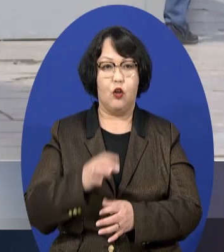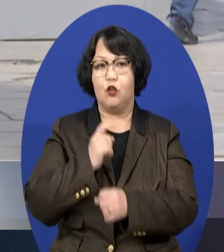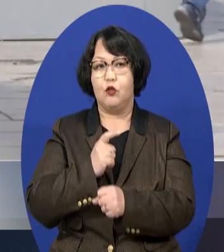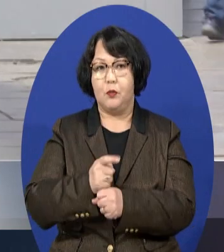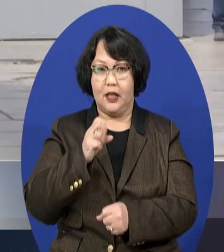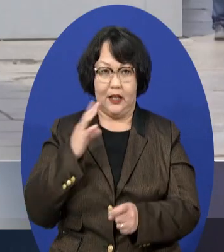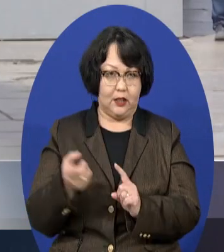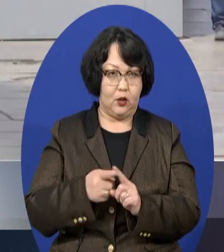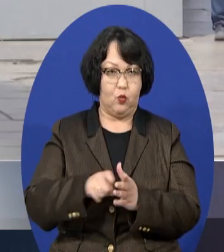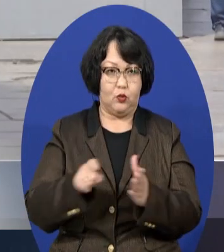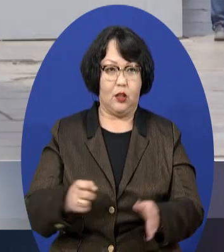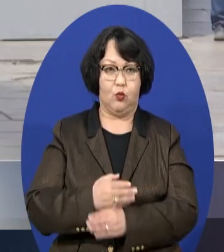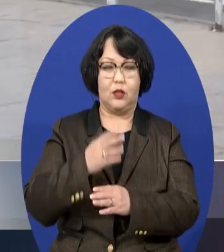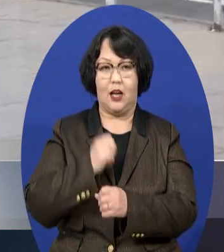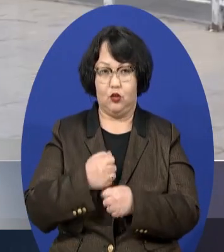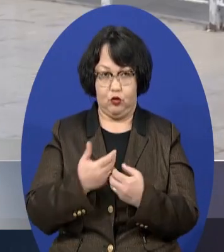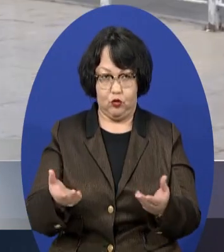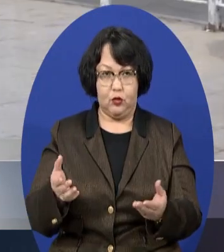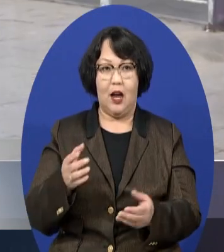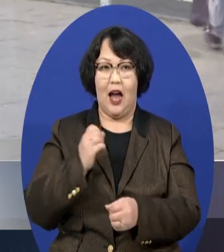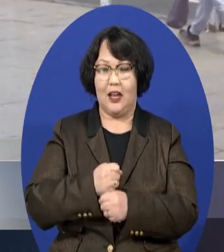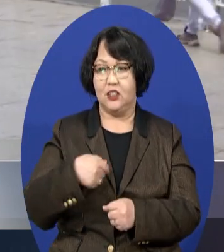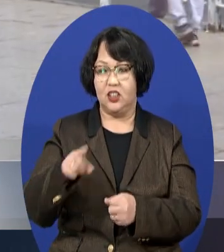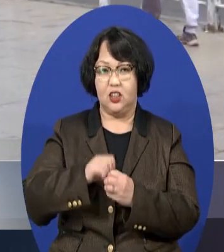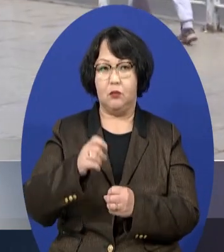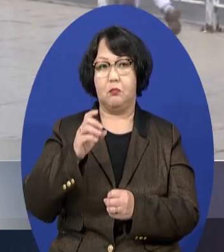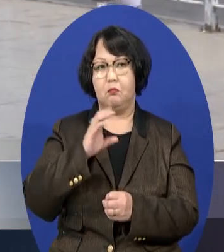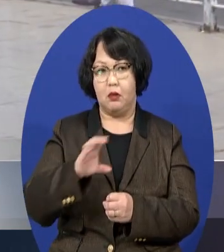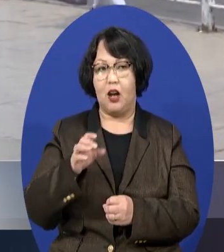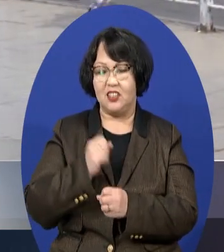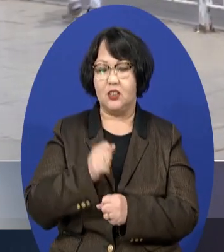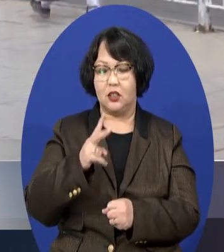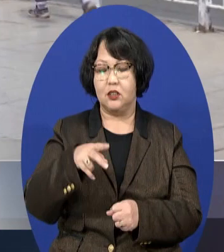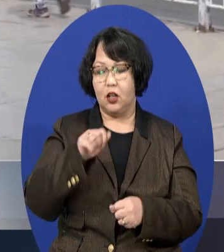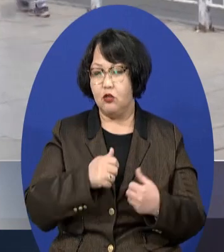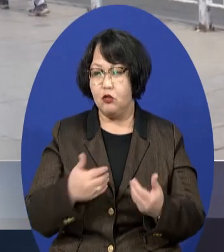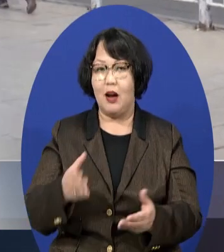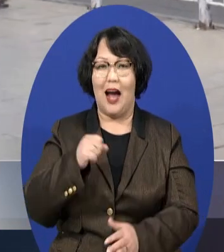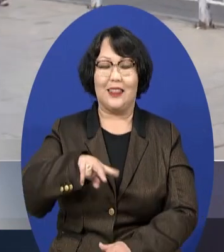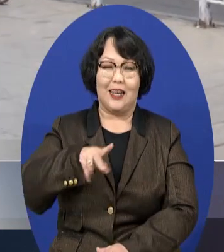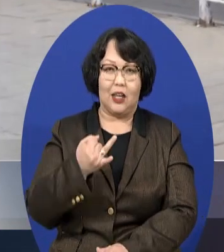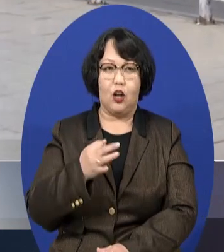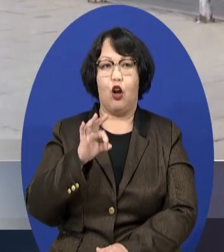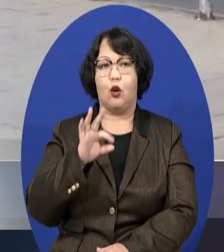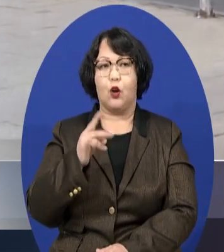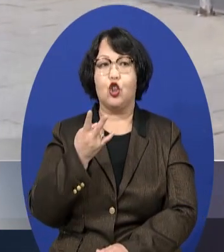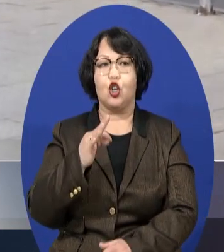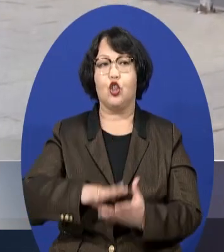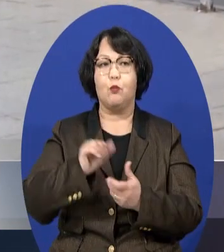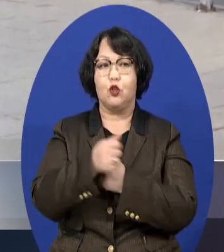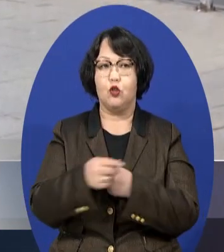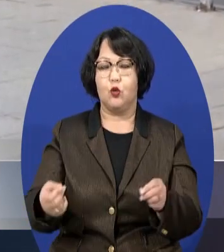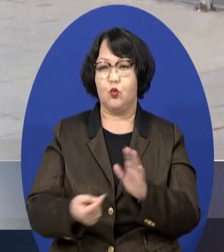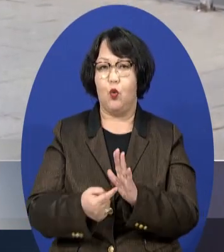эрхлэлтийн хугацаа дуусгуулсан ажил олгогчоос ажилтанд ажилласан хугацаанд нь олох цалин хөлс, алдан голгор, нөхөн төлбөрөөс чөлөөлөгдөх